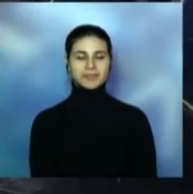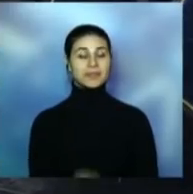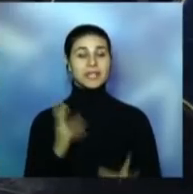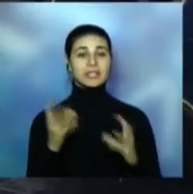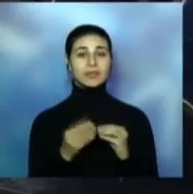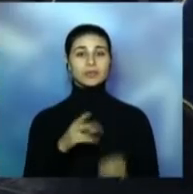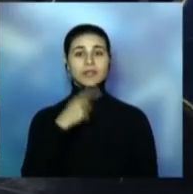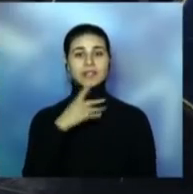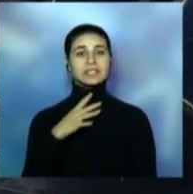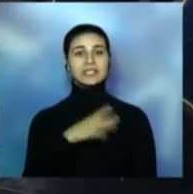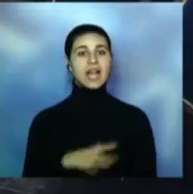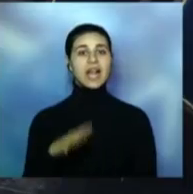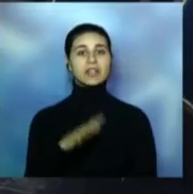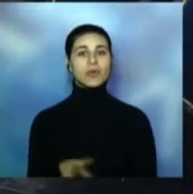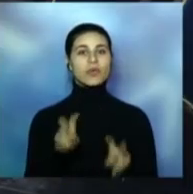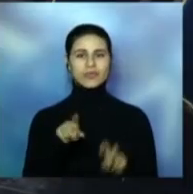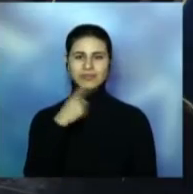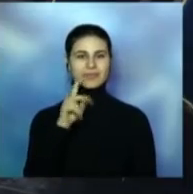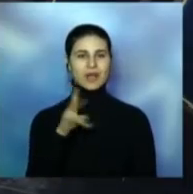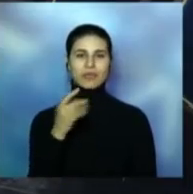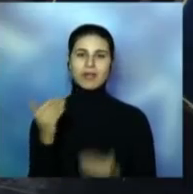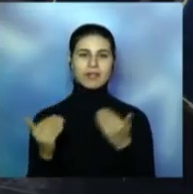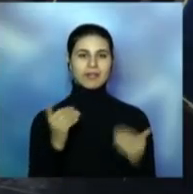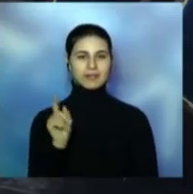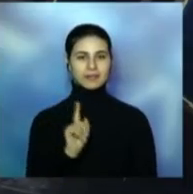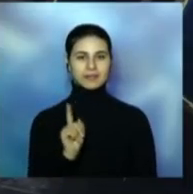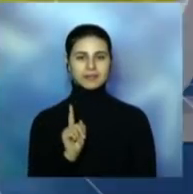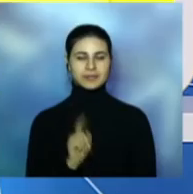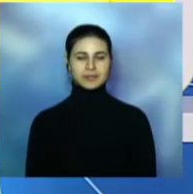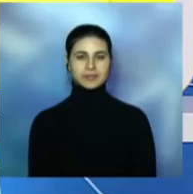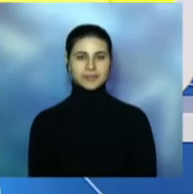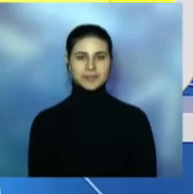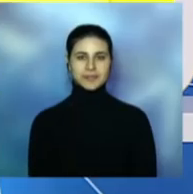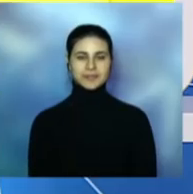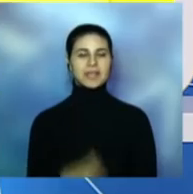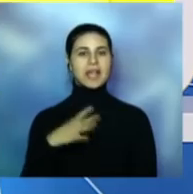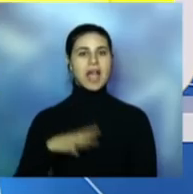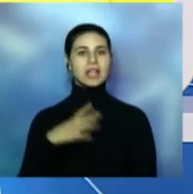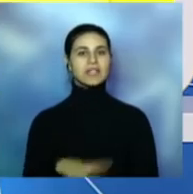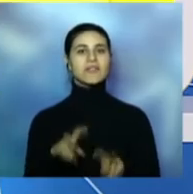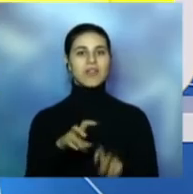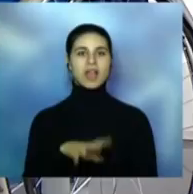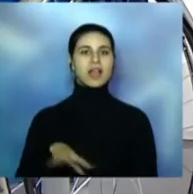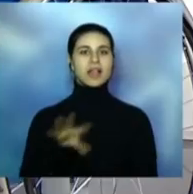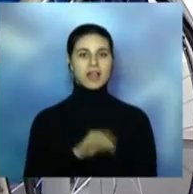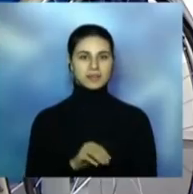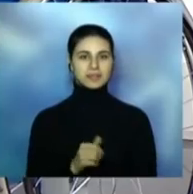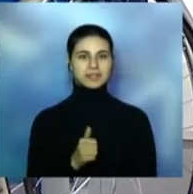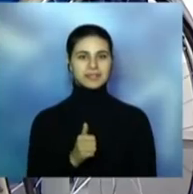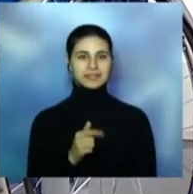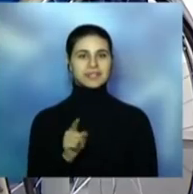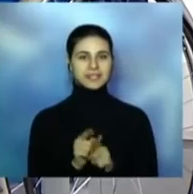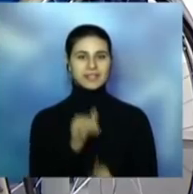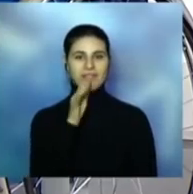ზოგადად ვთქვათ საქართველოზე, არ ვთქვათ, იცით, ესე ტენდენციურად ქართველებს კარგი